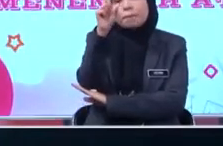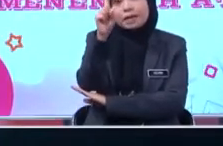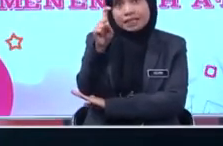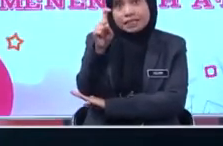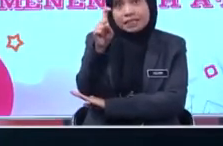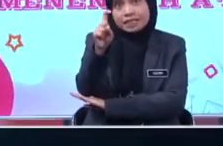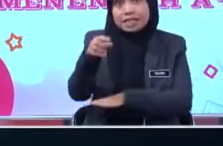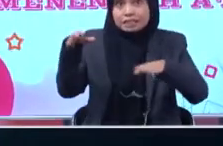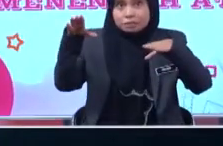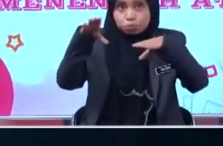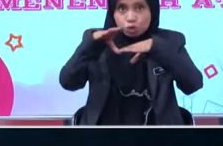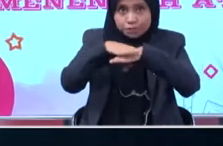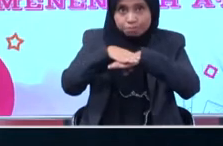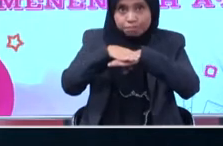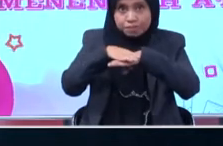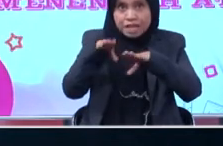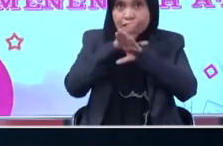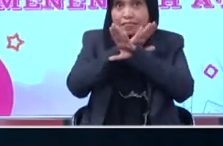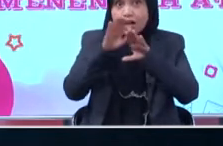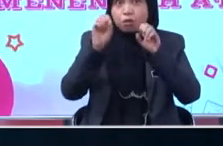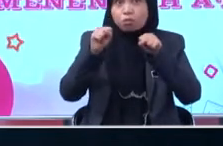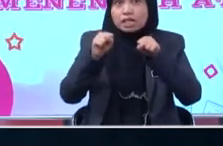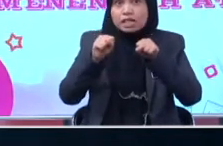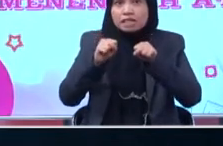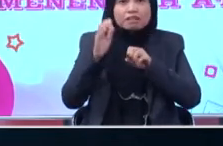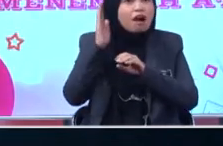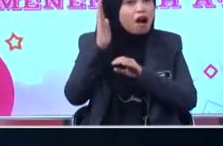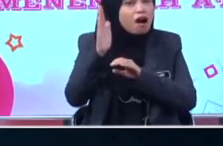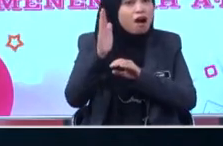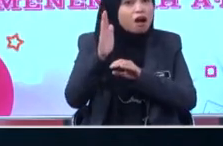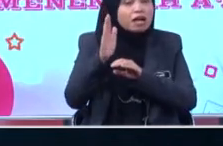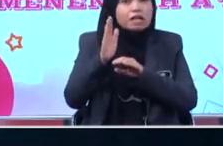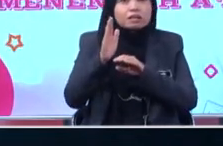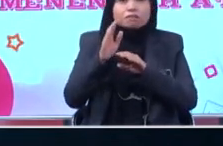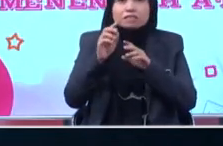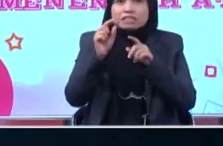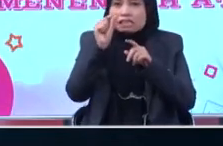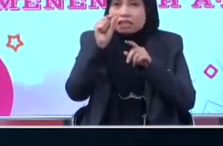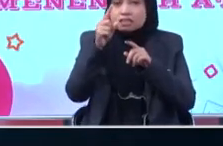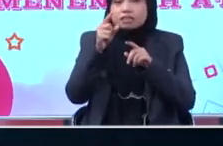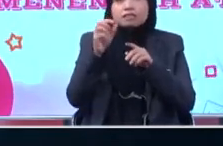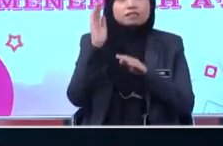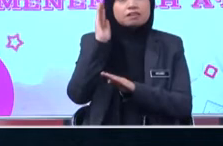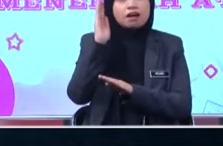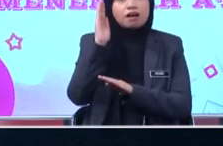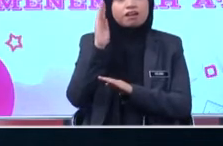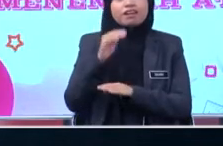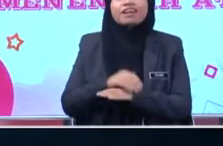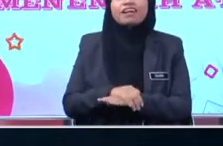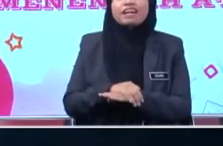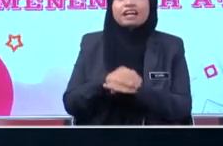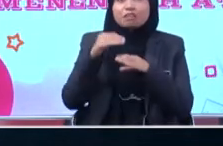kita pilih sembunyikan tidak boleh dijelaskan kita sembunyi-sembunyi kena siksa atau lantai menyusu